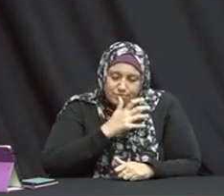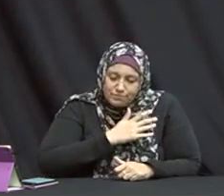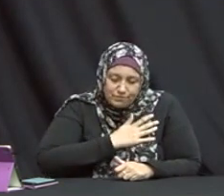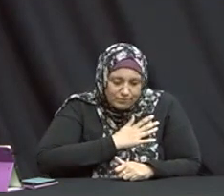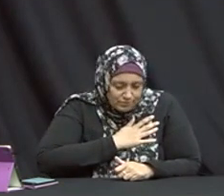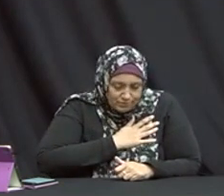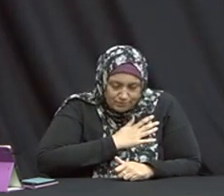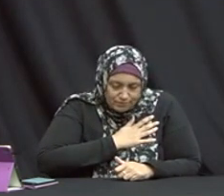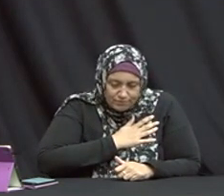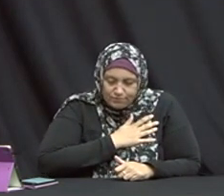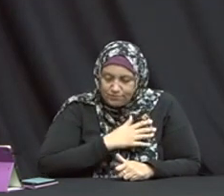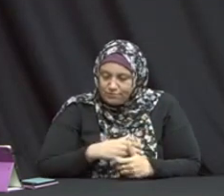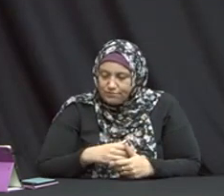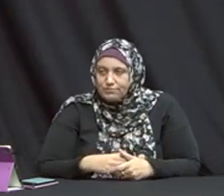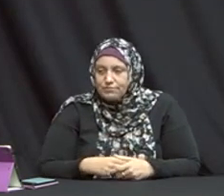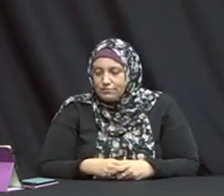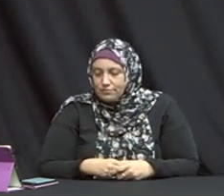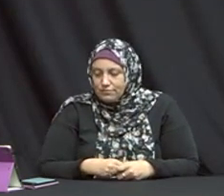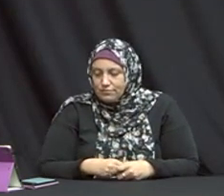الرحيم.